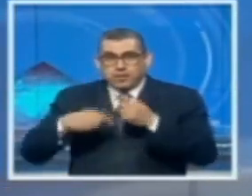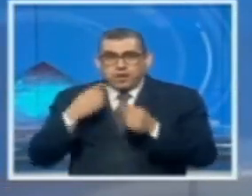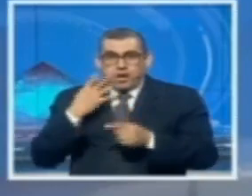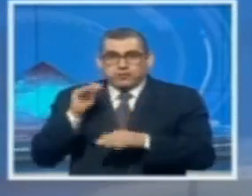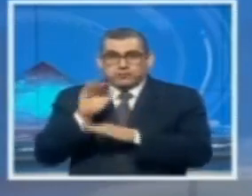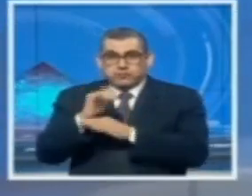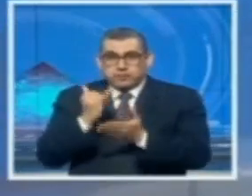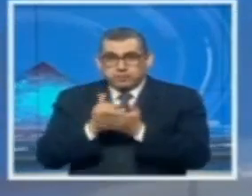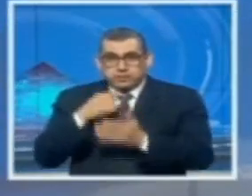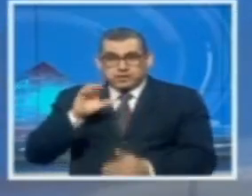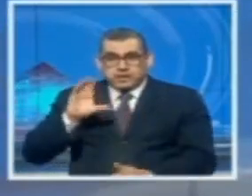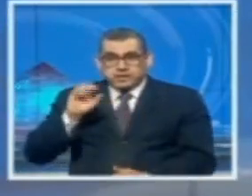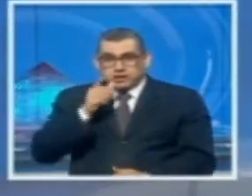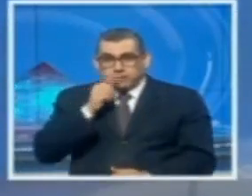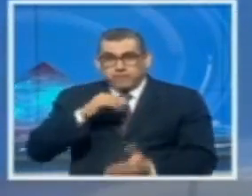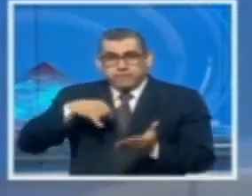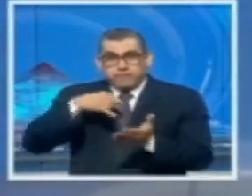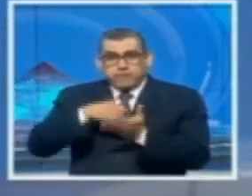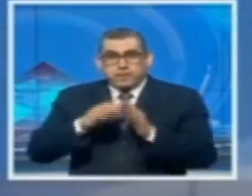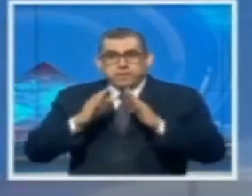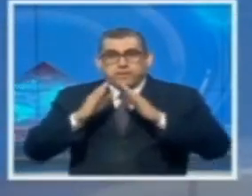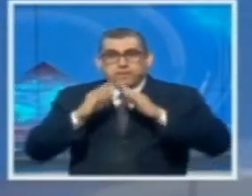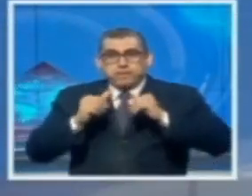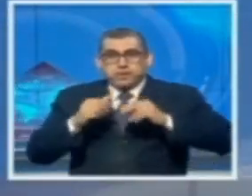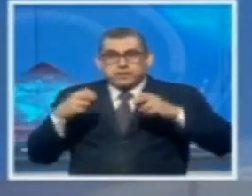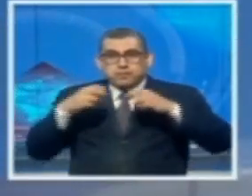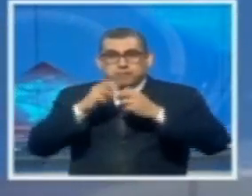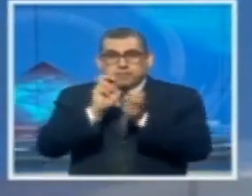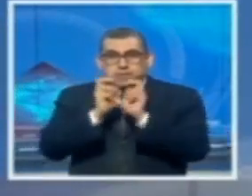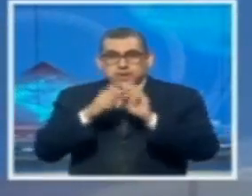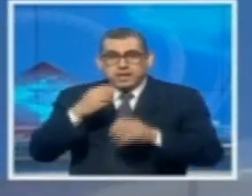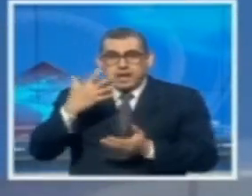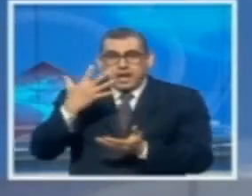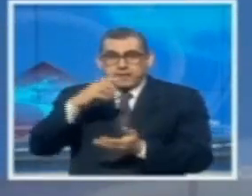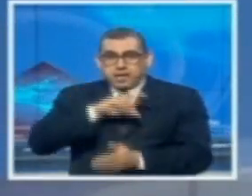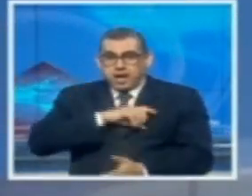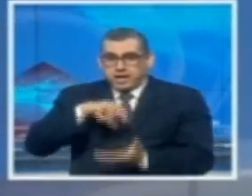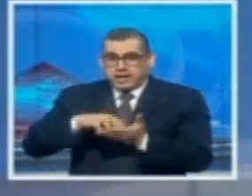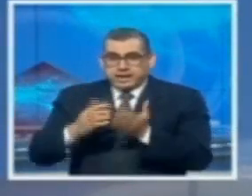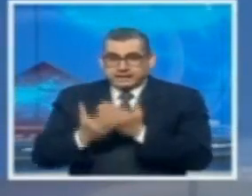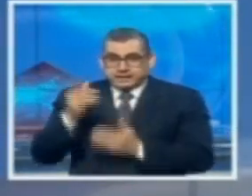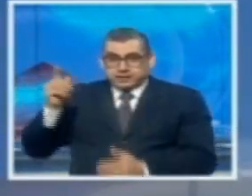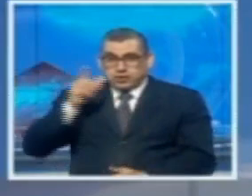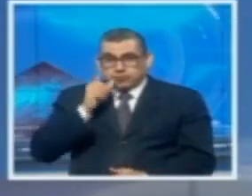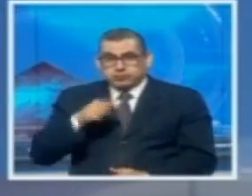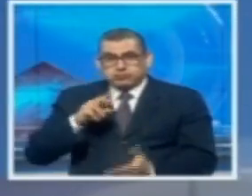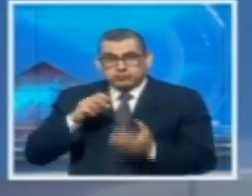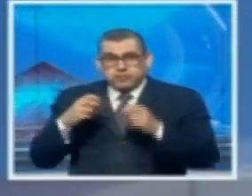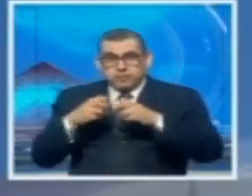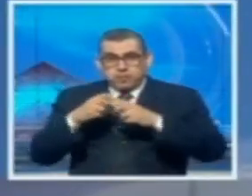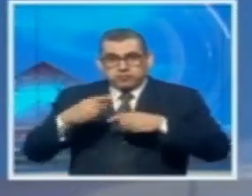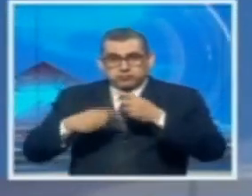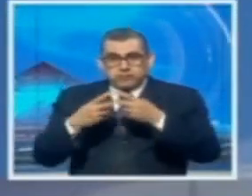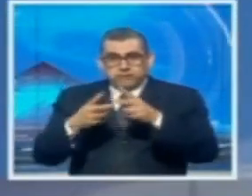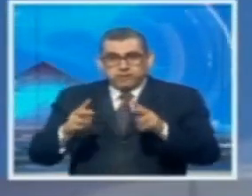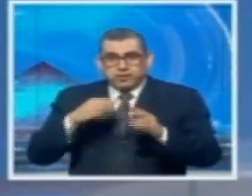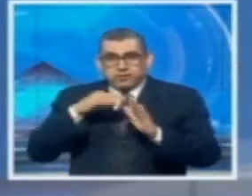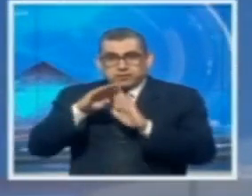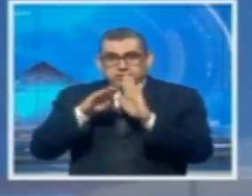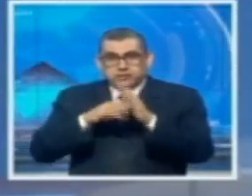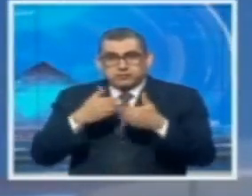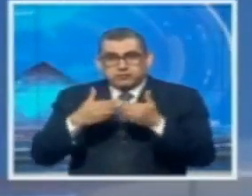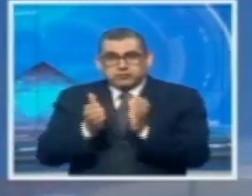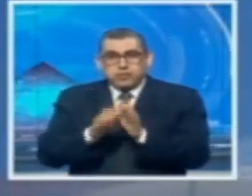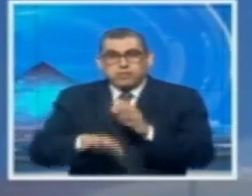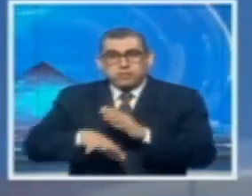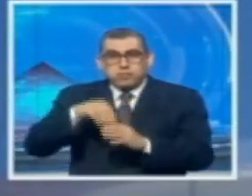السيسي بمركز مصر للمعارض الدولية بالتجمع الخامس بالقاهرة. من المقرر أن يستمر المعرض الذي ينظمه جهاز تنمية